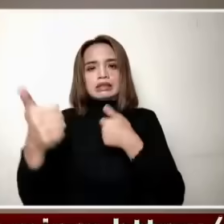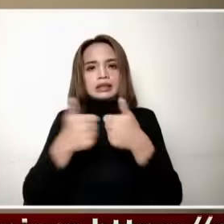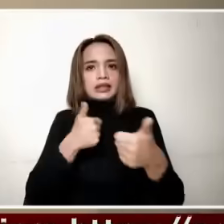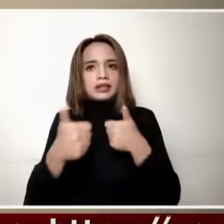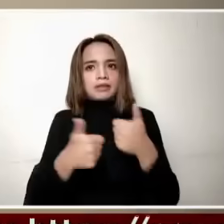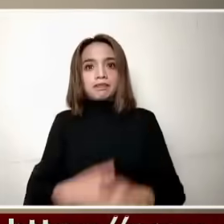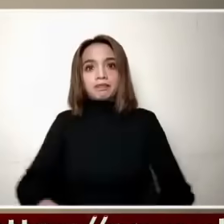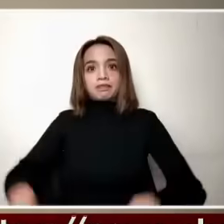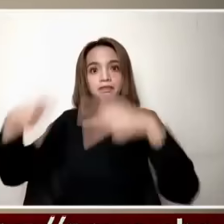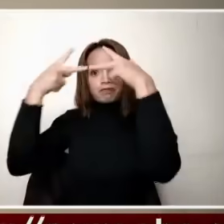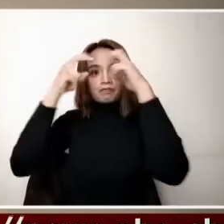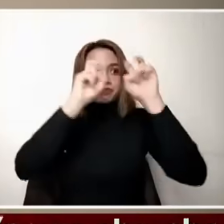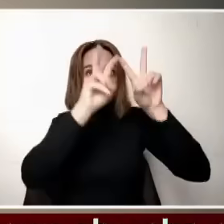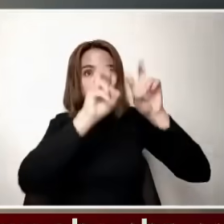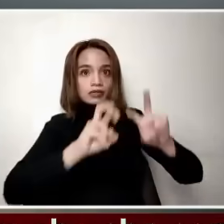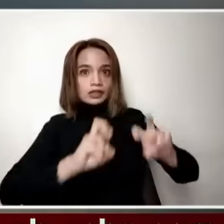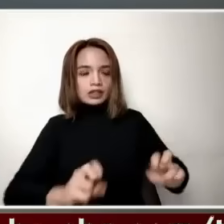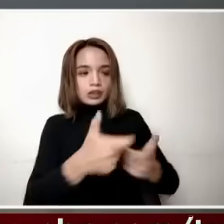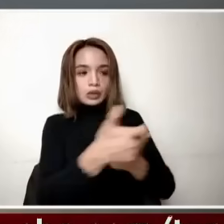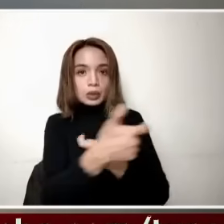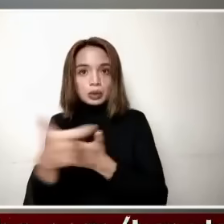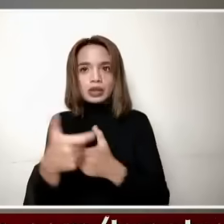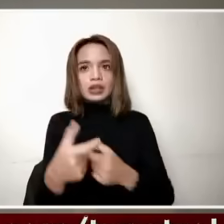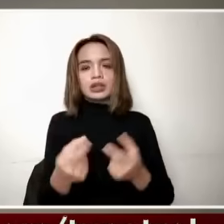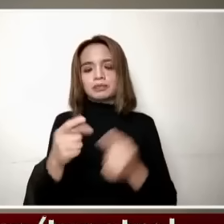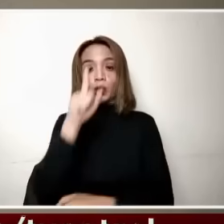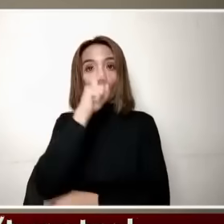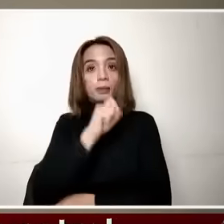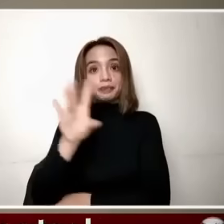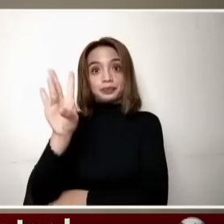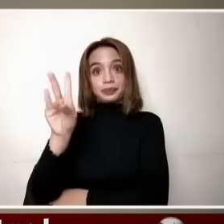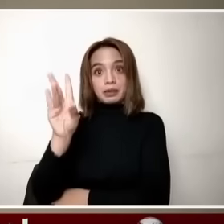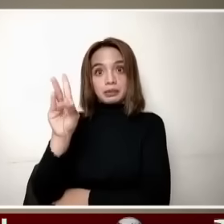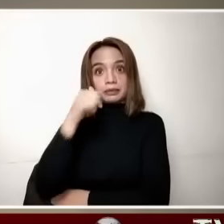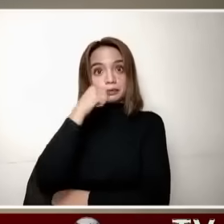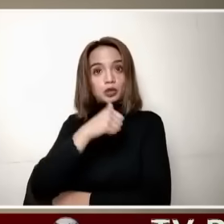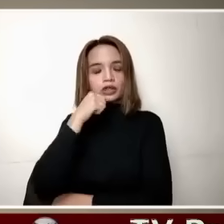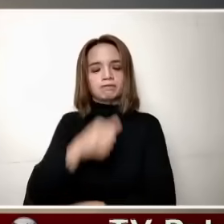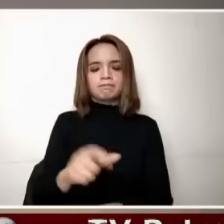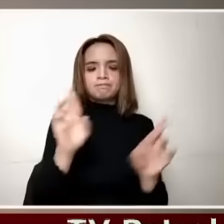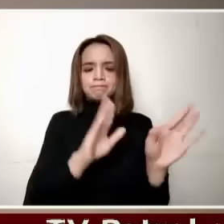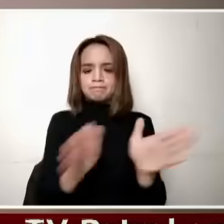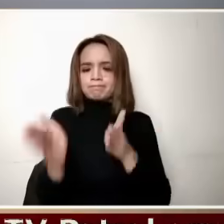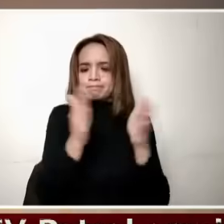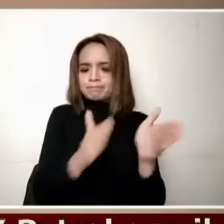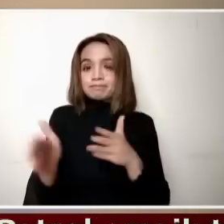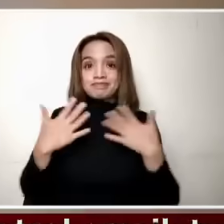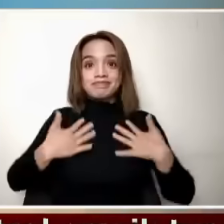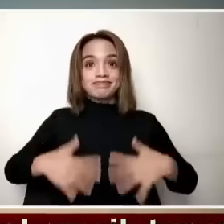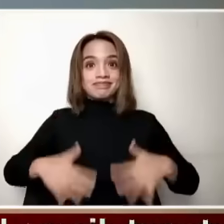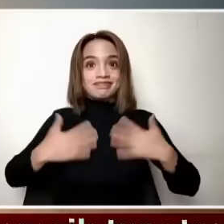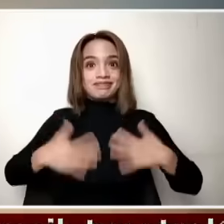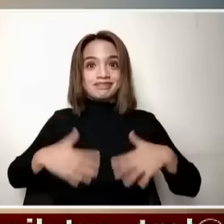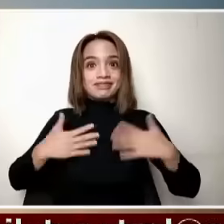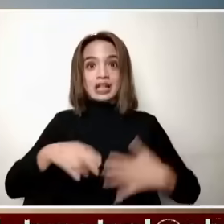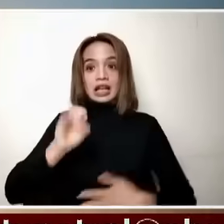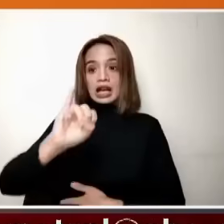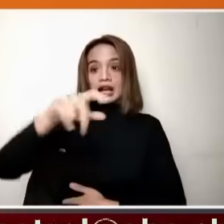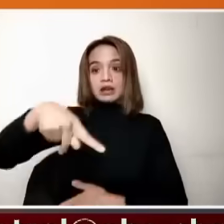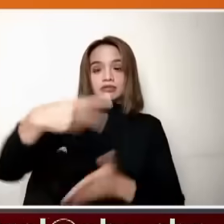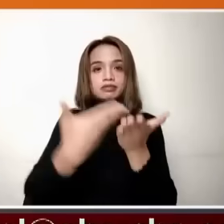BFP, inihahanda ng 17 taong gulang na dalagita ang kanyang costume na gawa sa indigenous materials gaya